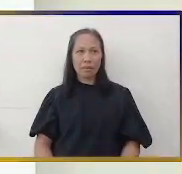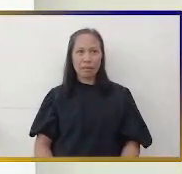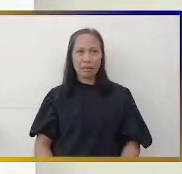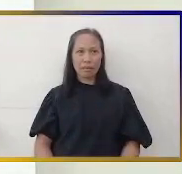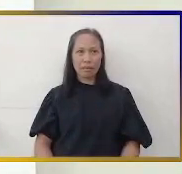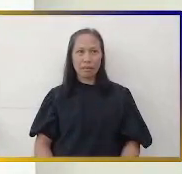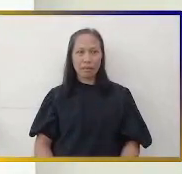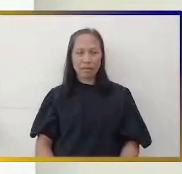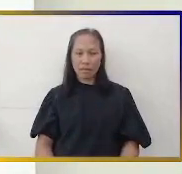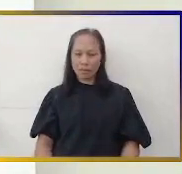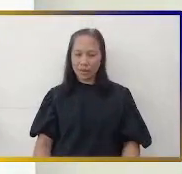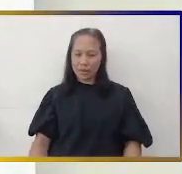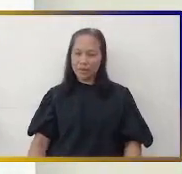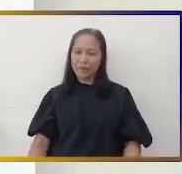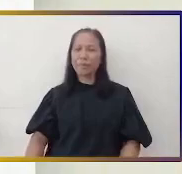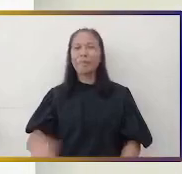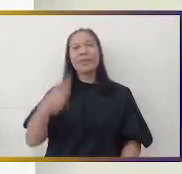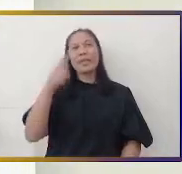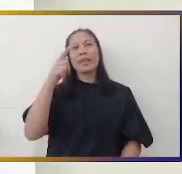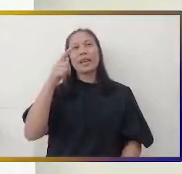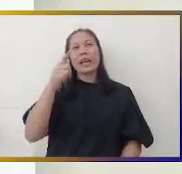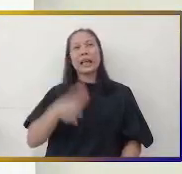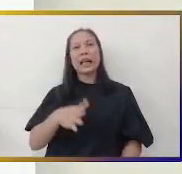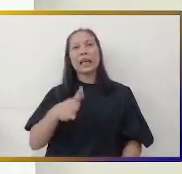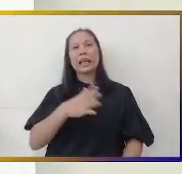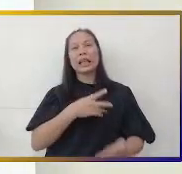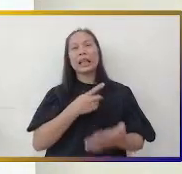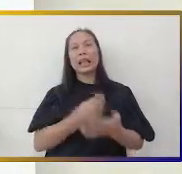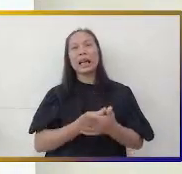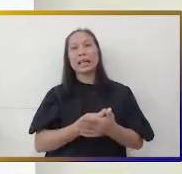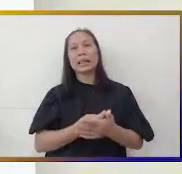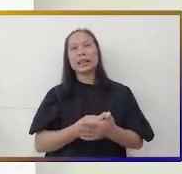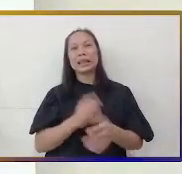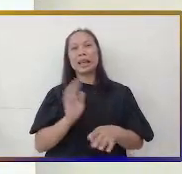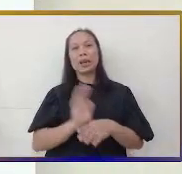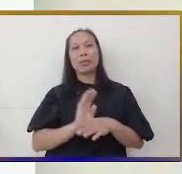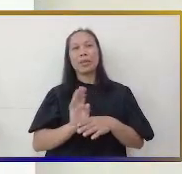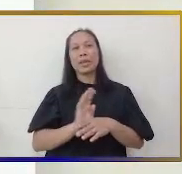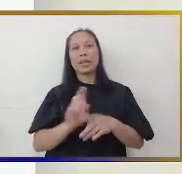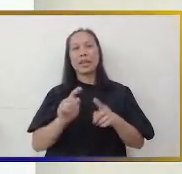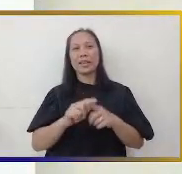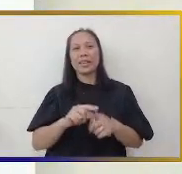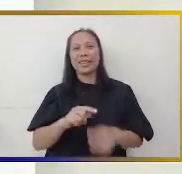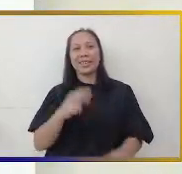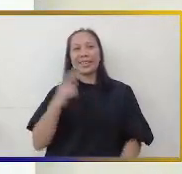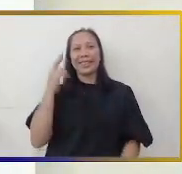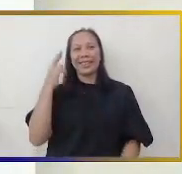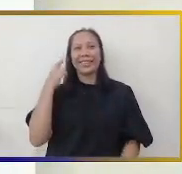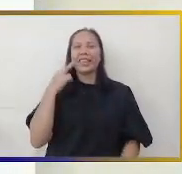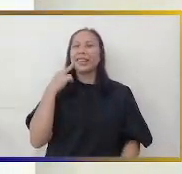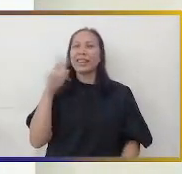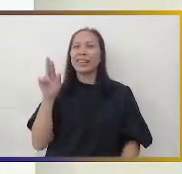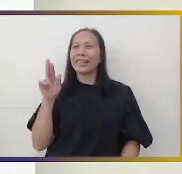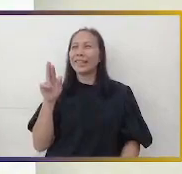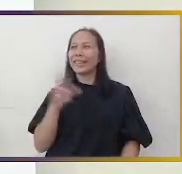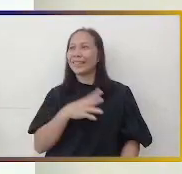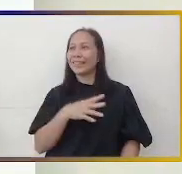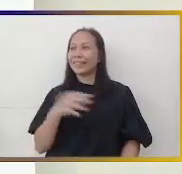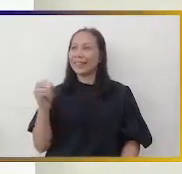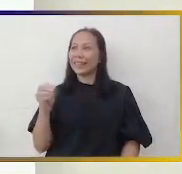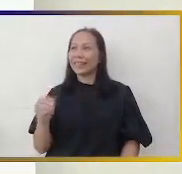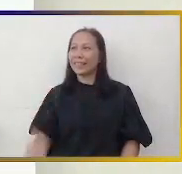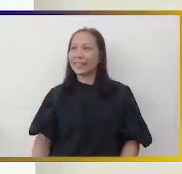Panginoon ng small business sa small business na yon alam naman natin paano nag-grow pa itong shirts